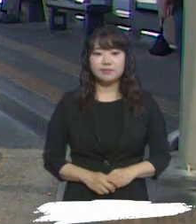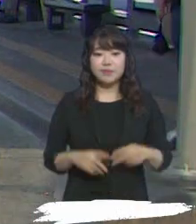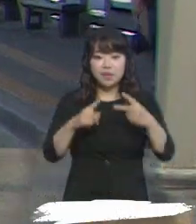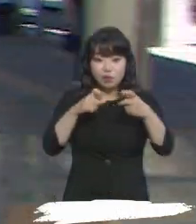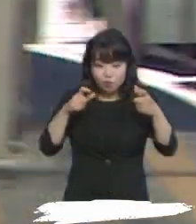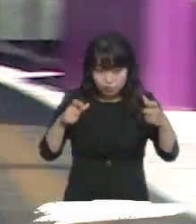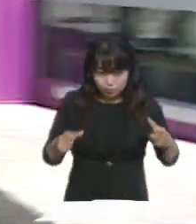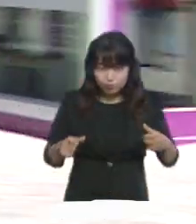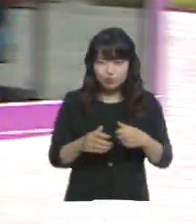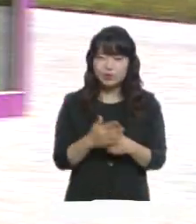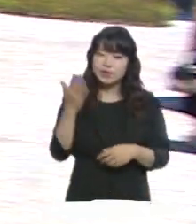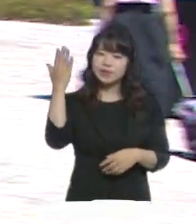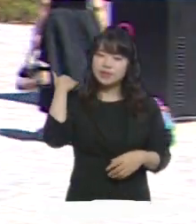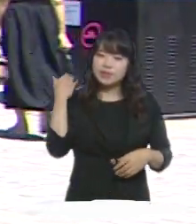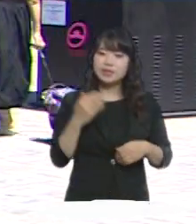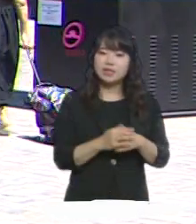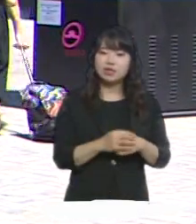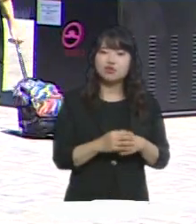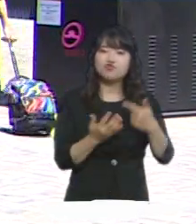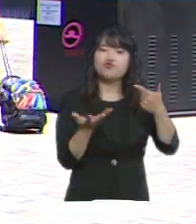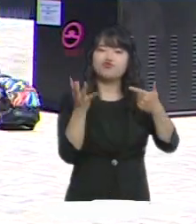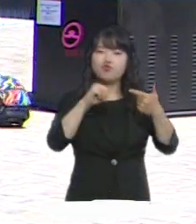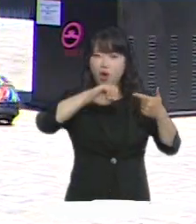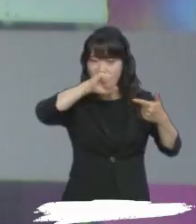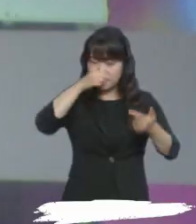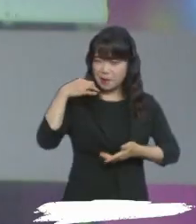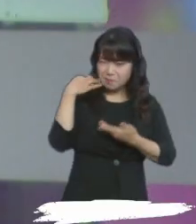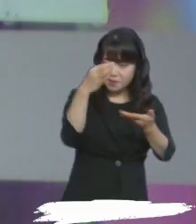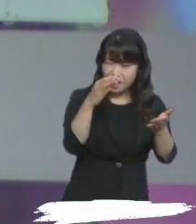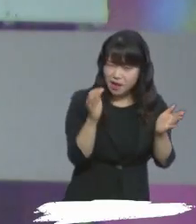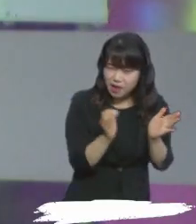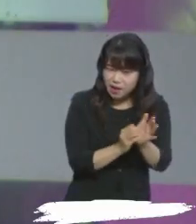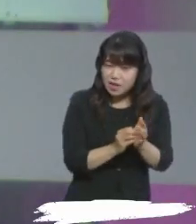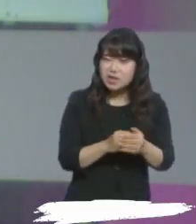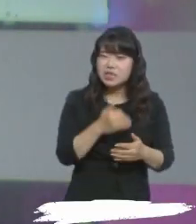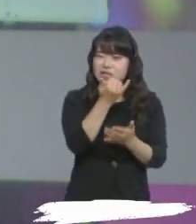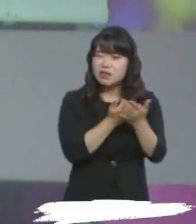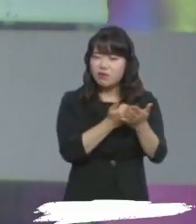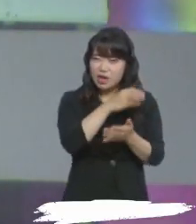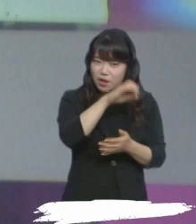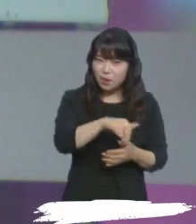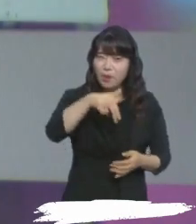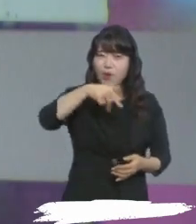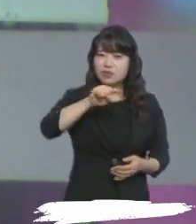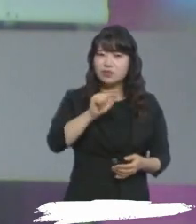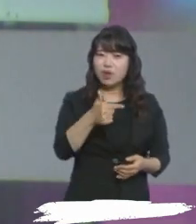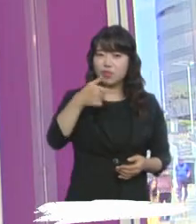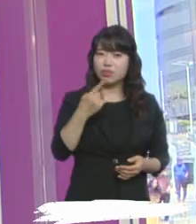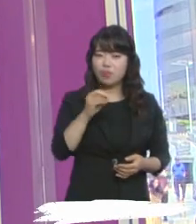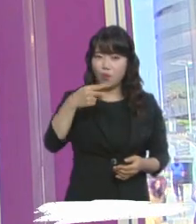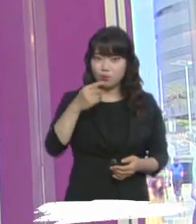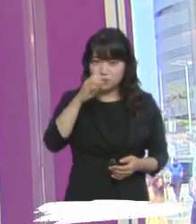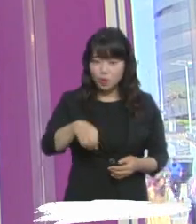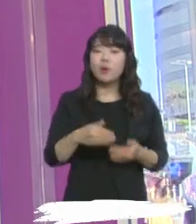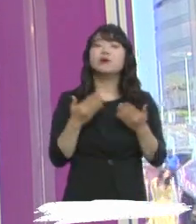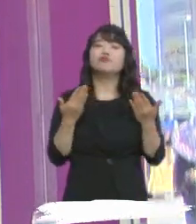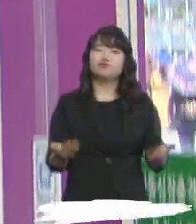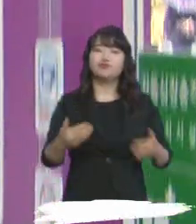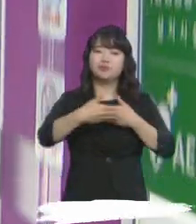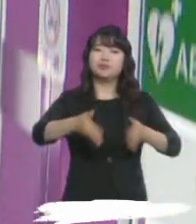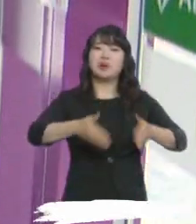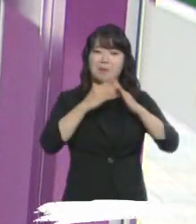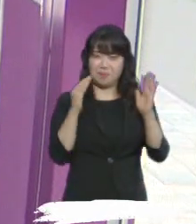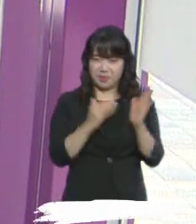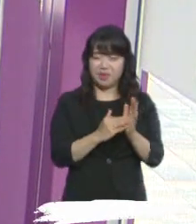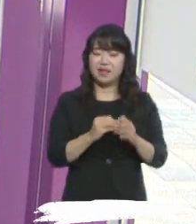동대문구는 지난해 12월 약 6억 원의 예산을 투입해 청량리와 전농동 등 4곳에 스마트 쉼터를